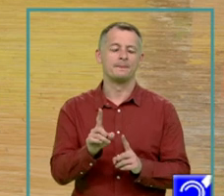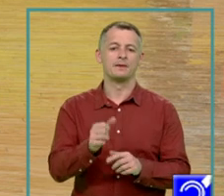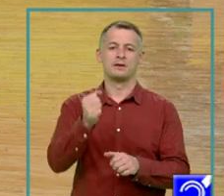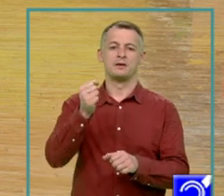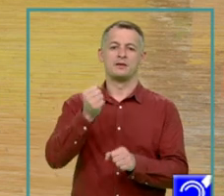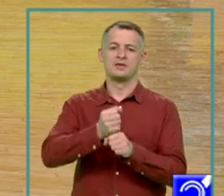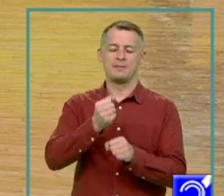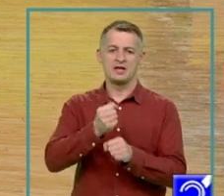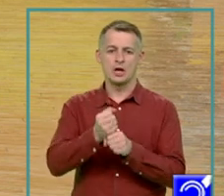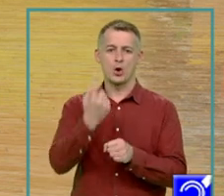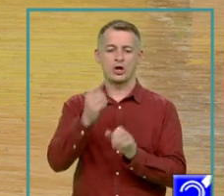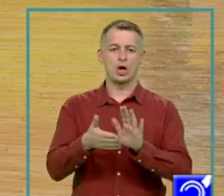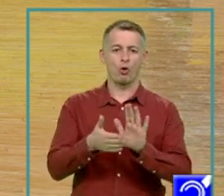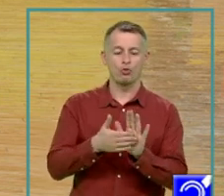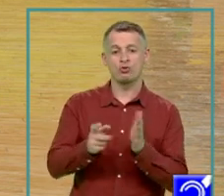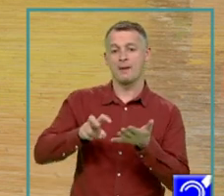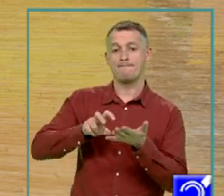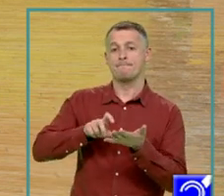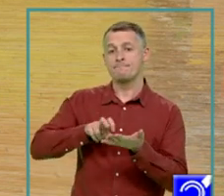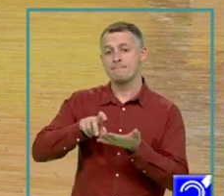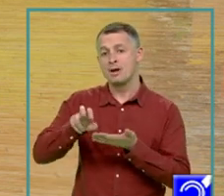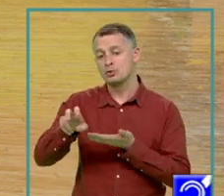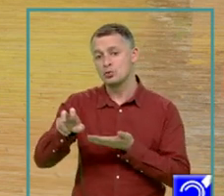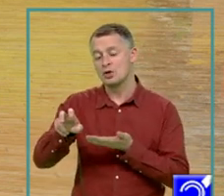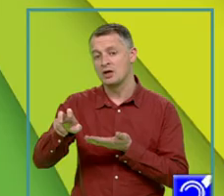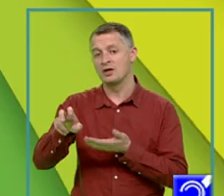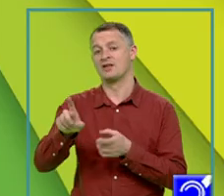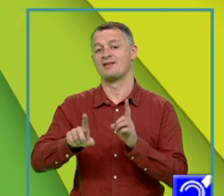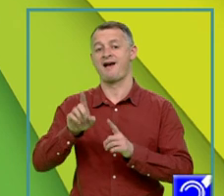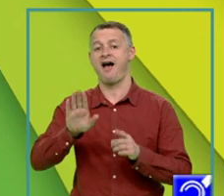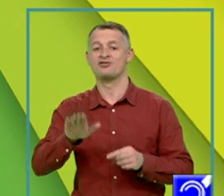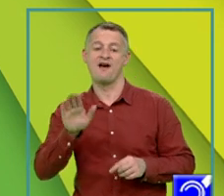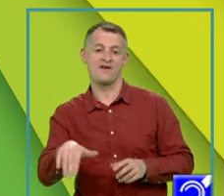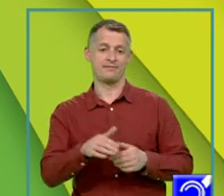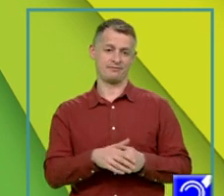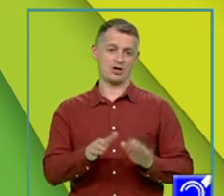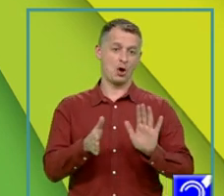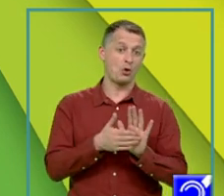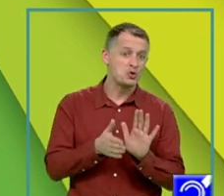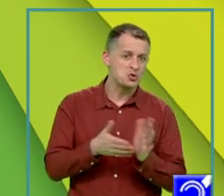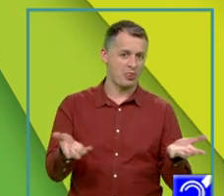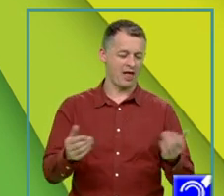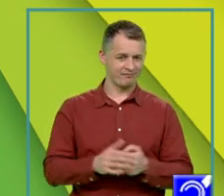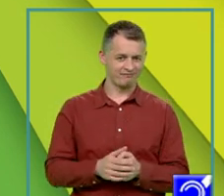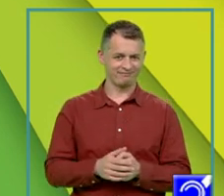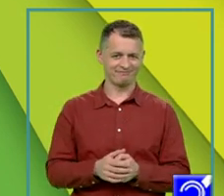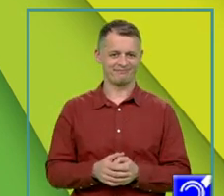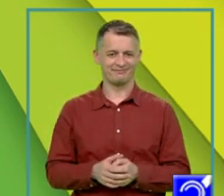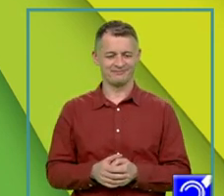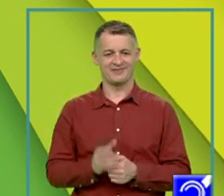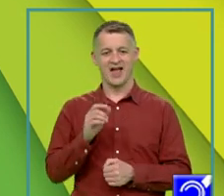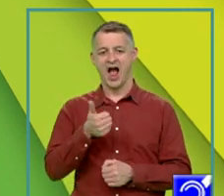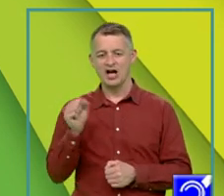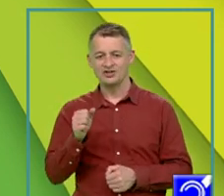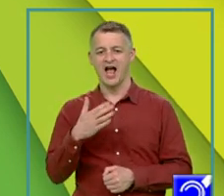unei conditii Mouse duce dacă aș avea condițional Da așa avea aș